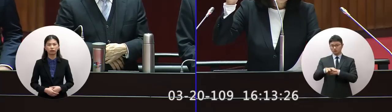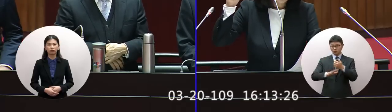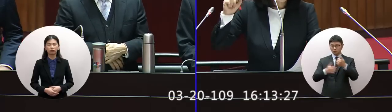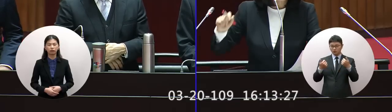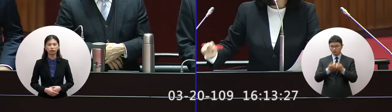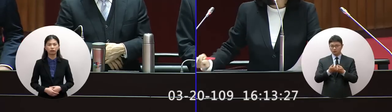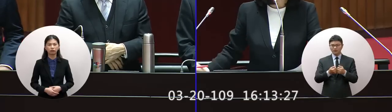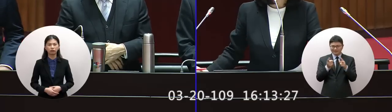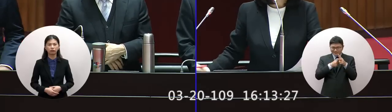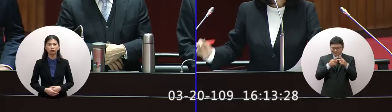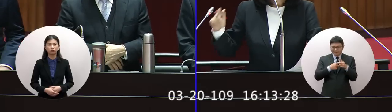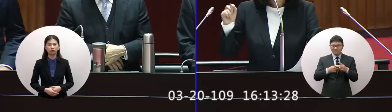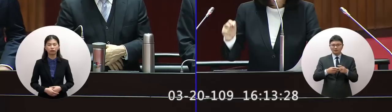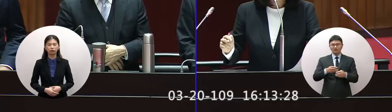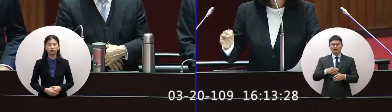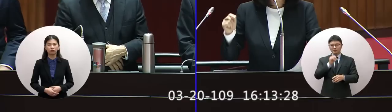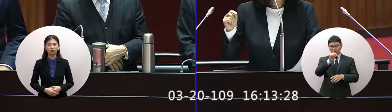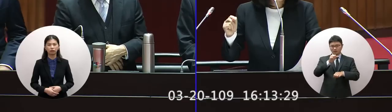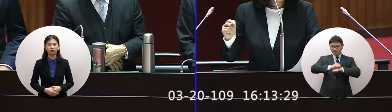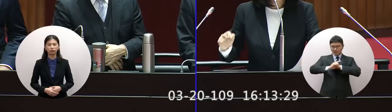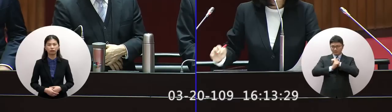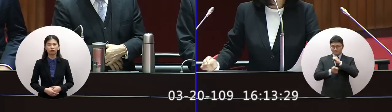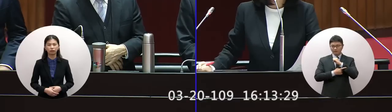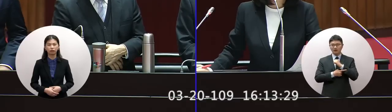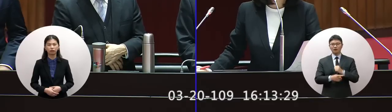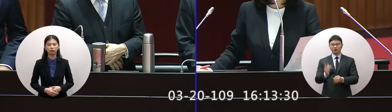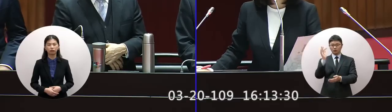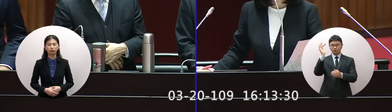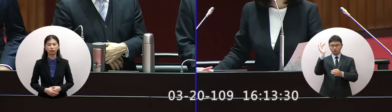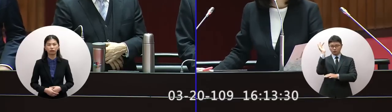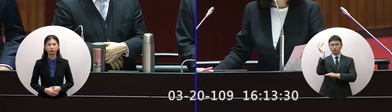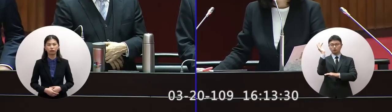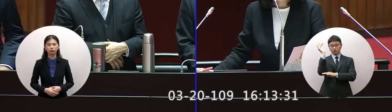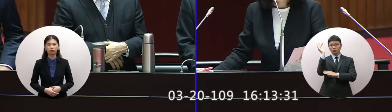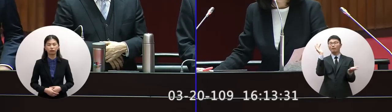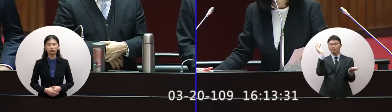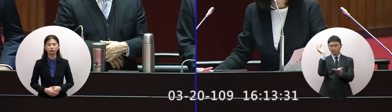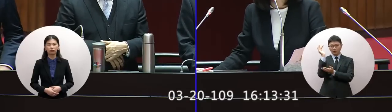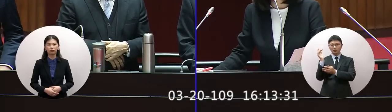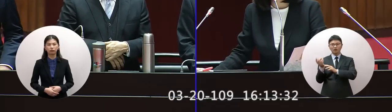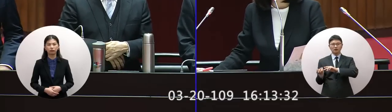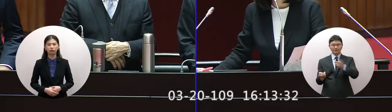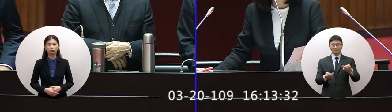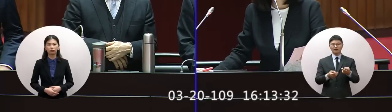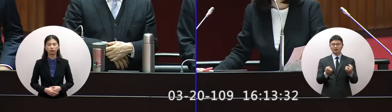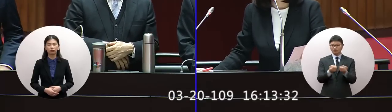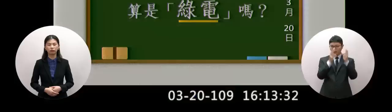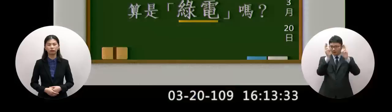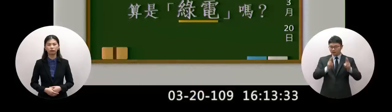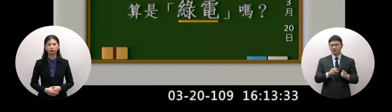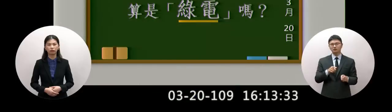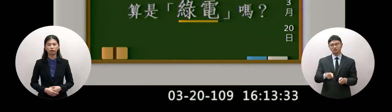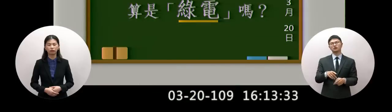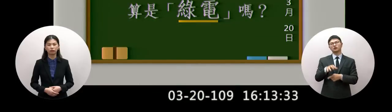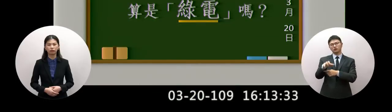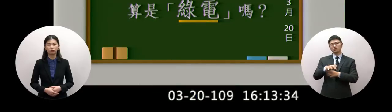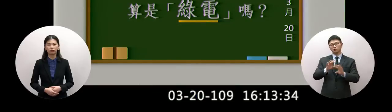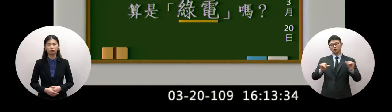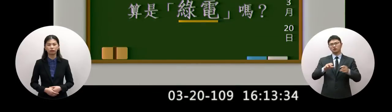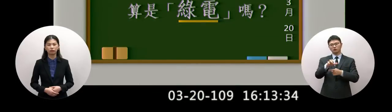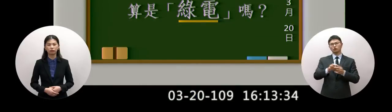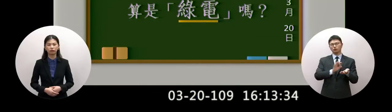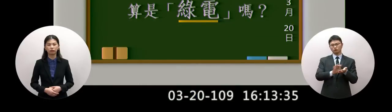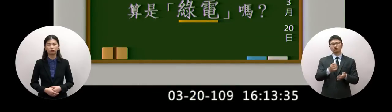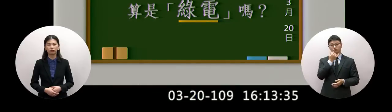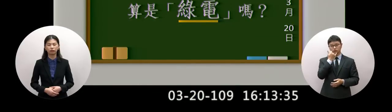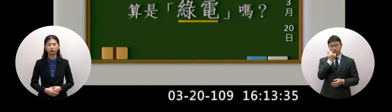小小的修一个办法，砍树种电就已经变成合法的农力农用了。在法律